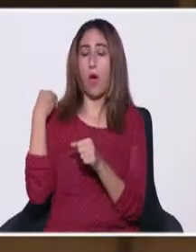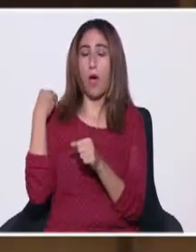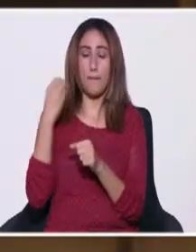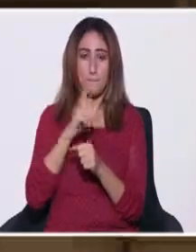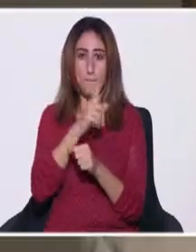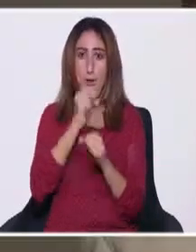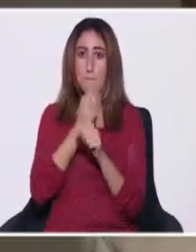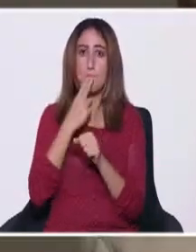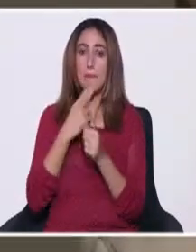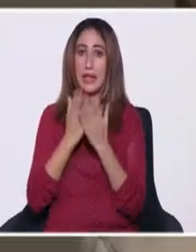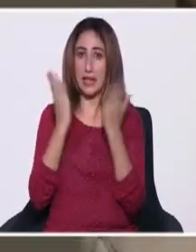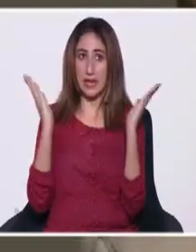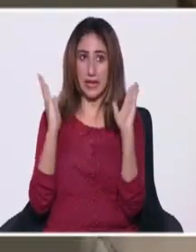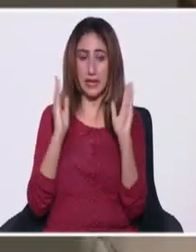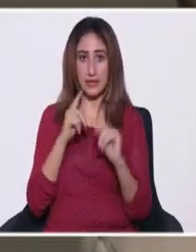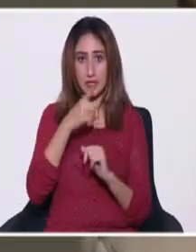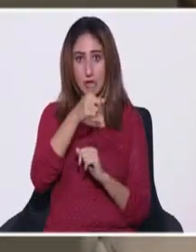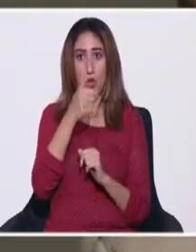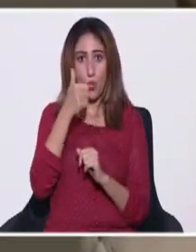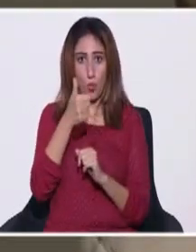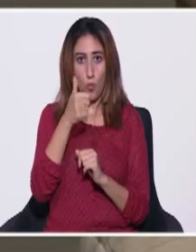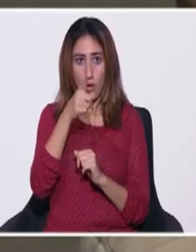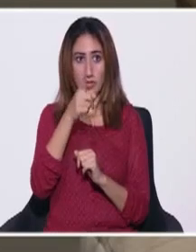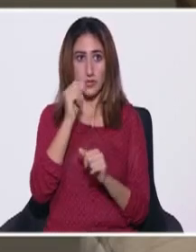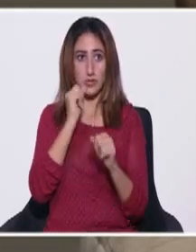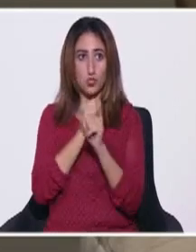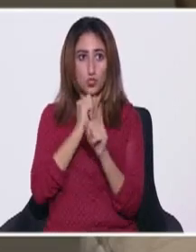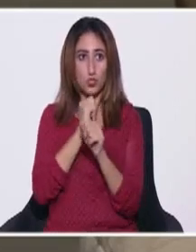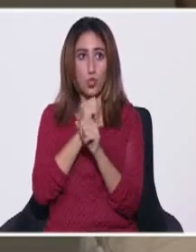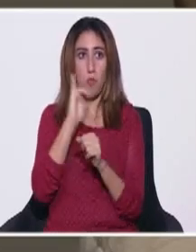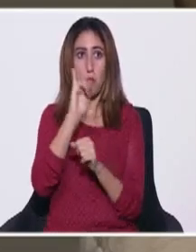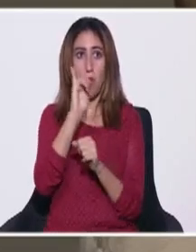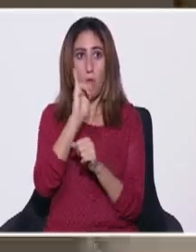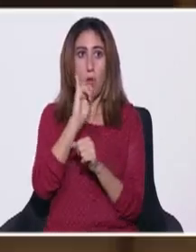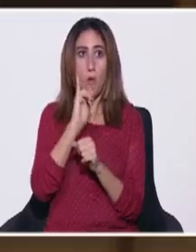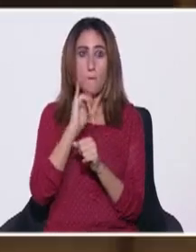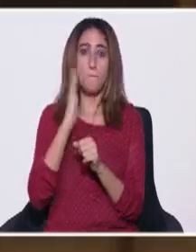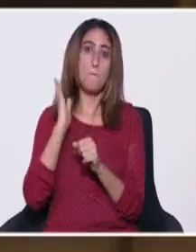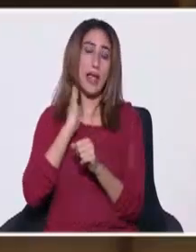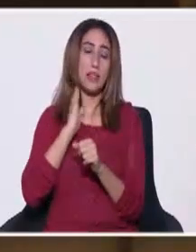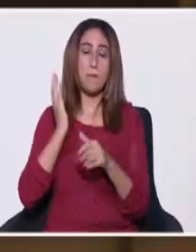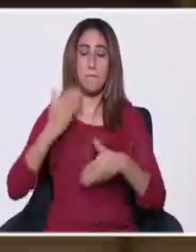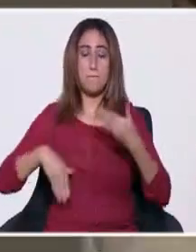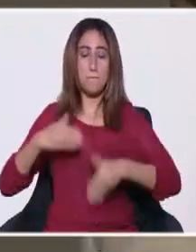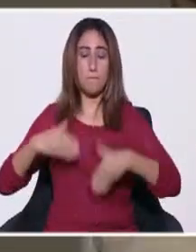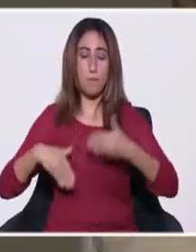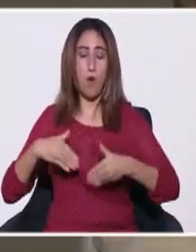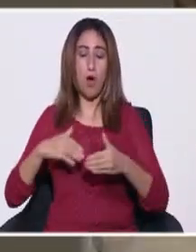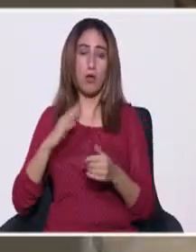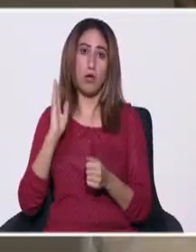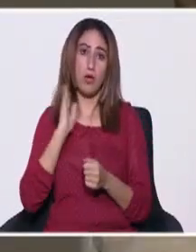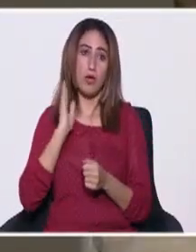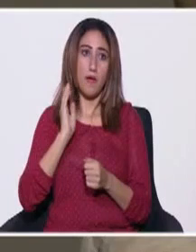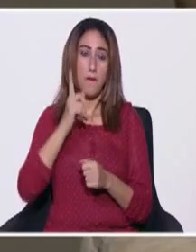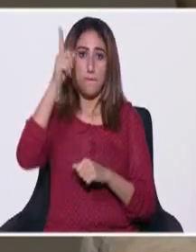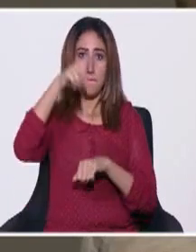لها إسهام كبير جدا جدا فيما يتعلق بخدمة ذوي الإعاقة في مجلس إقامة